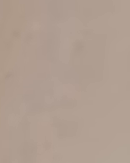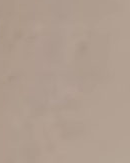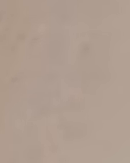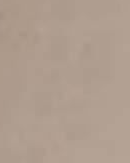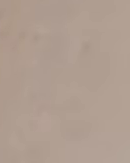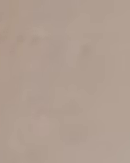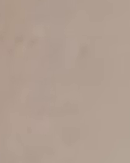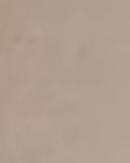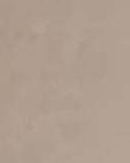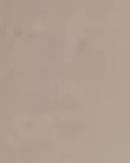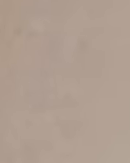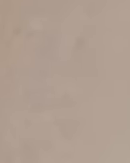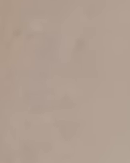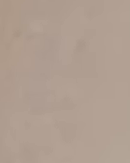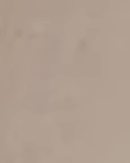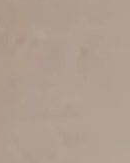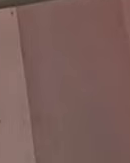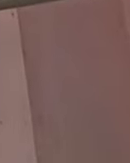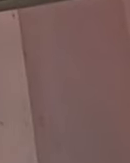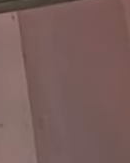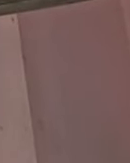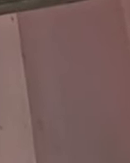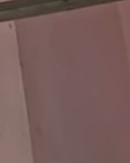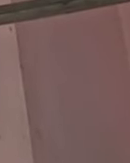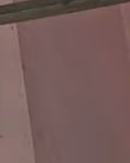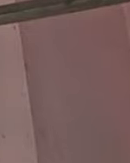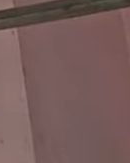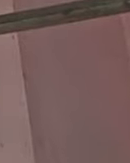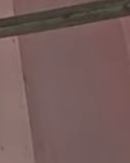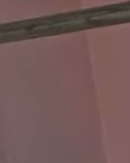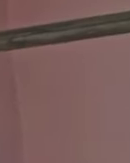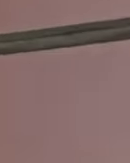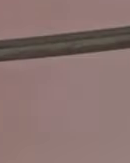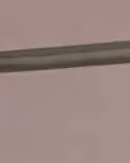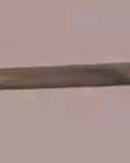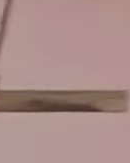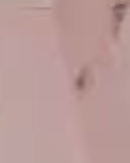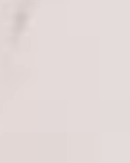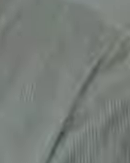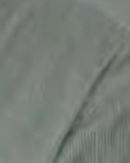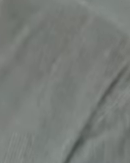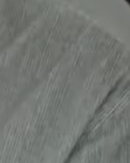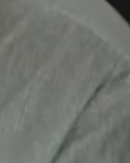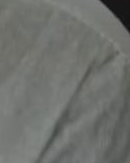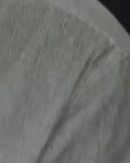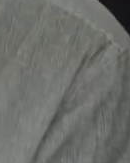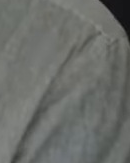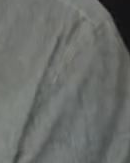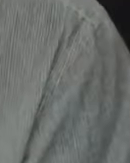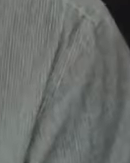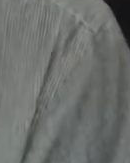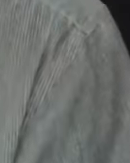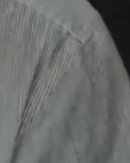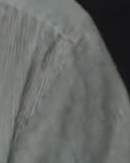Abdul Karim mengeluhkan biaya tinggi yang diminta pihak PLN untuk memindahkan tiang listrik yang berdiri di teras rumahnya. Ya, sebetulnya itu saya